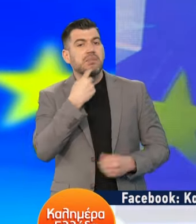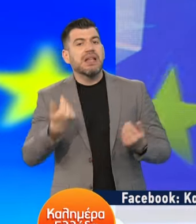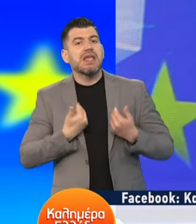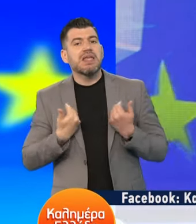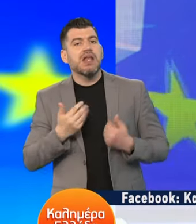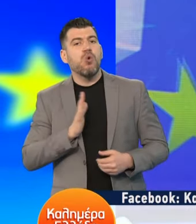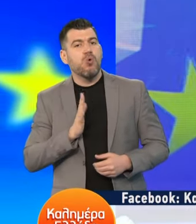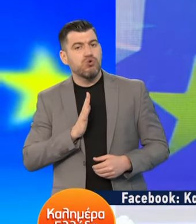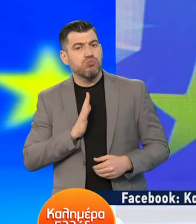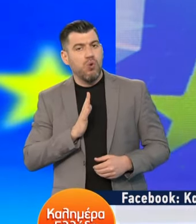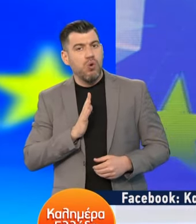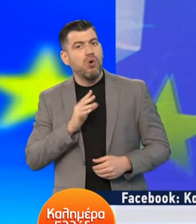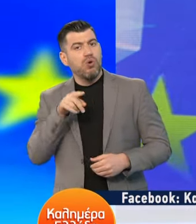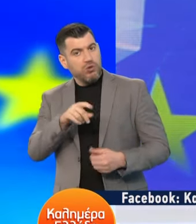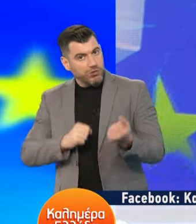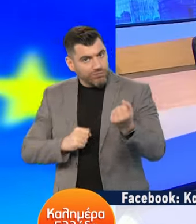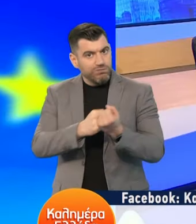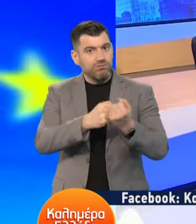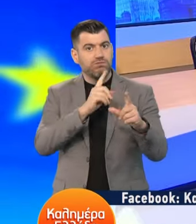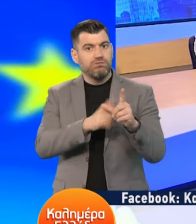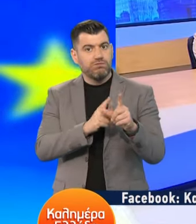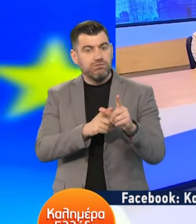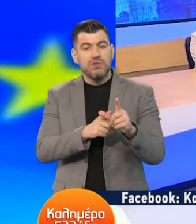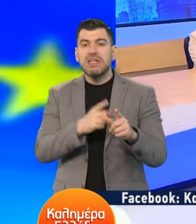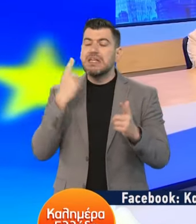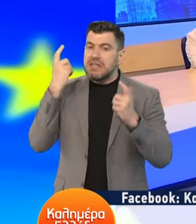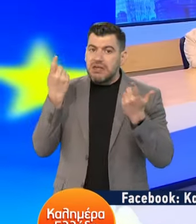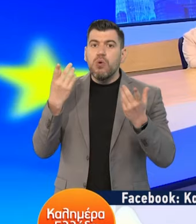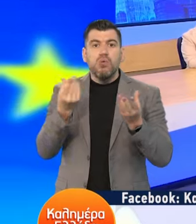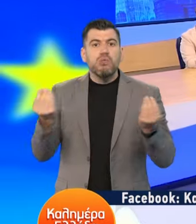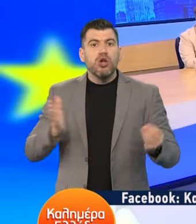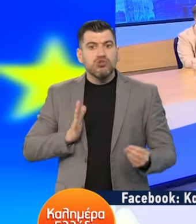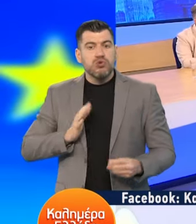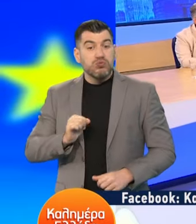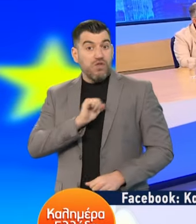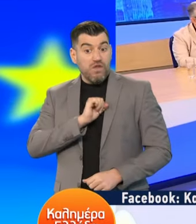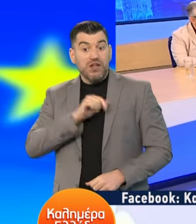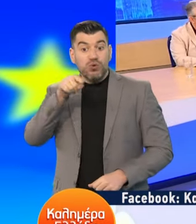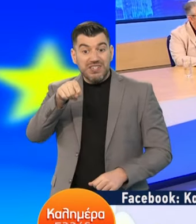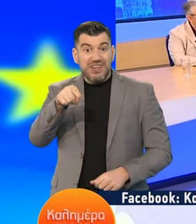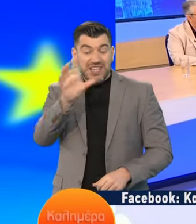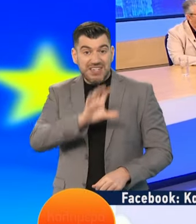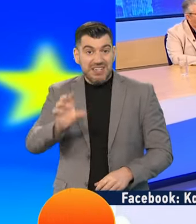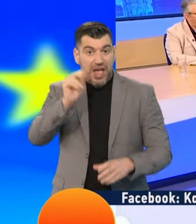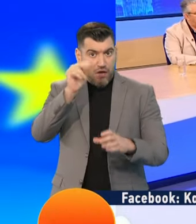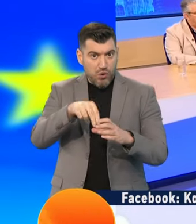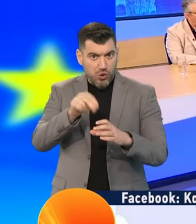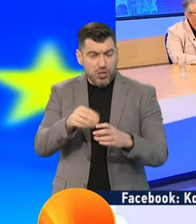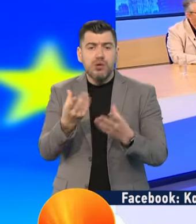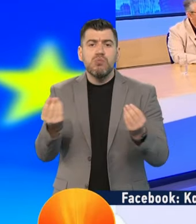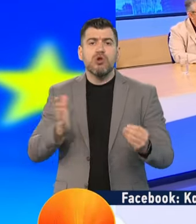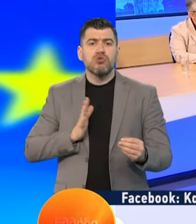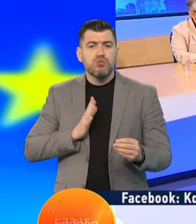Κουτσούμπα, υπεκφράζονται φόβοι ότι η αποχή μπορεί να είναι πολύ μεγάλη σε αυτή την εκλογική αναμέτρηση, σε αυτές τις ευρωεκλογές. Μπορεί να χτυπήσουμε και